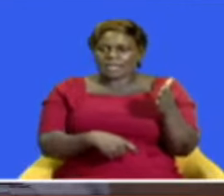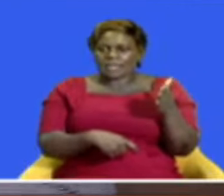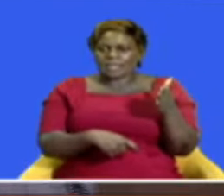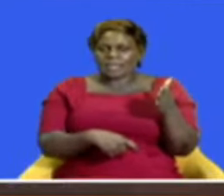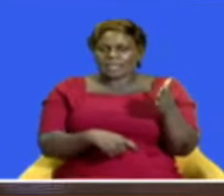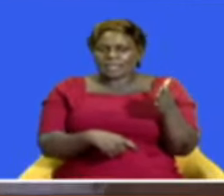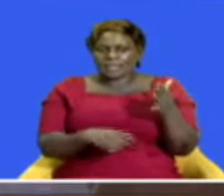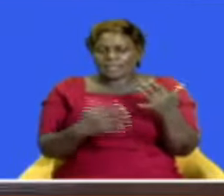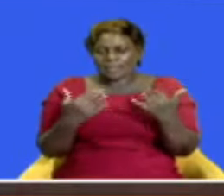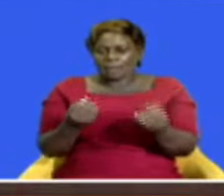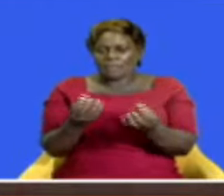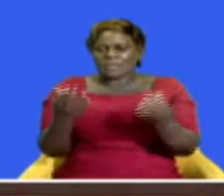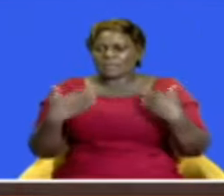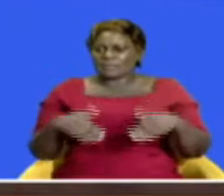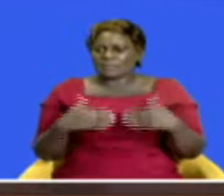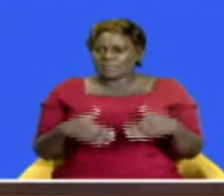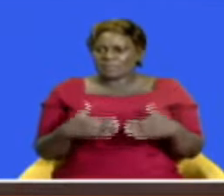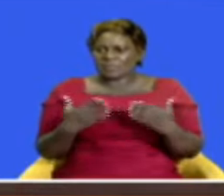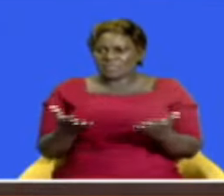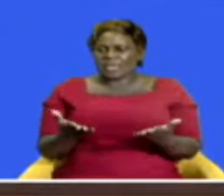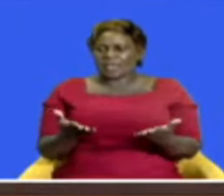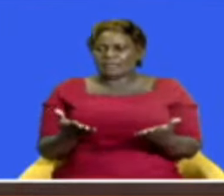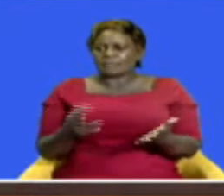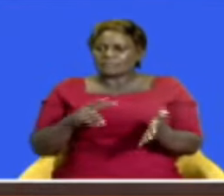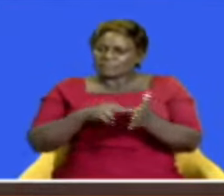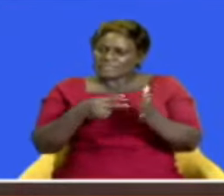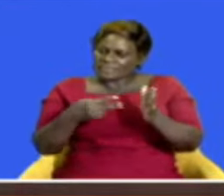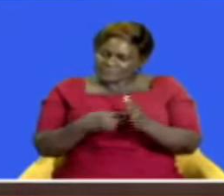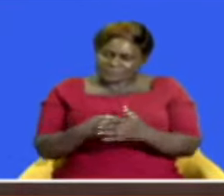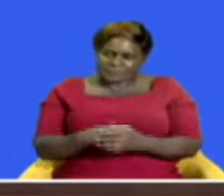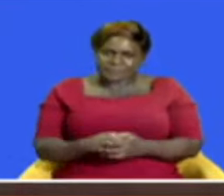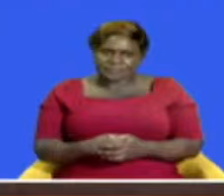hapo. Sasa watu wengi wanajishughulisha hapo. Sasa kumaanisha kwamba